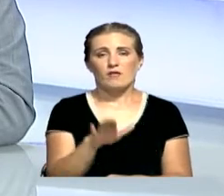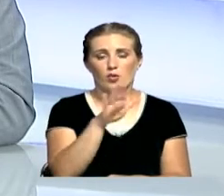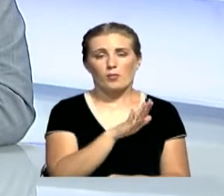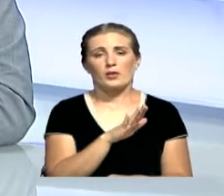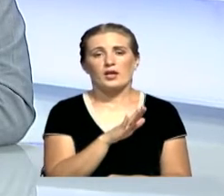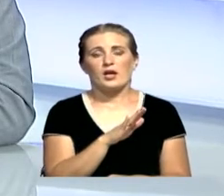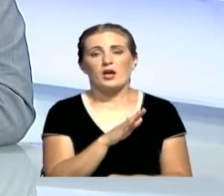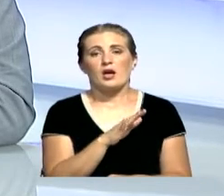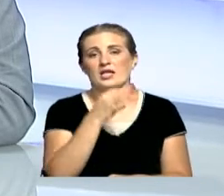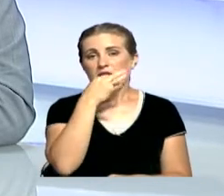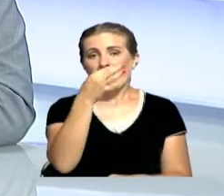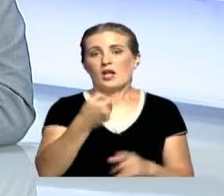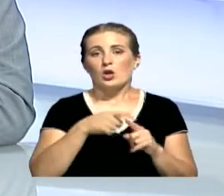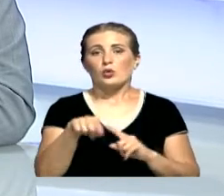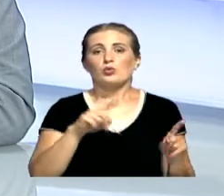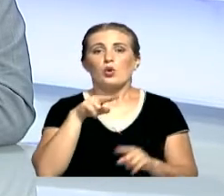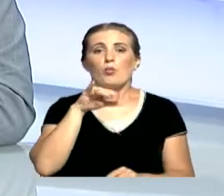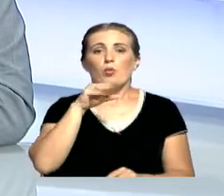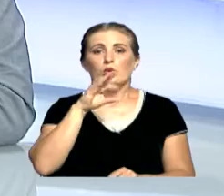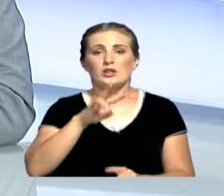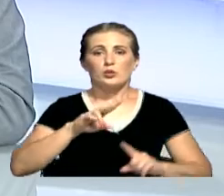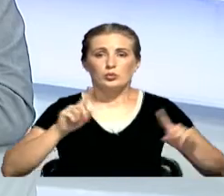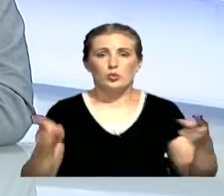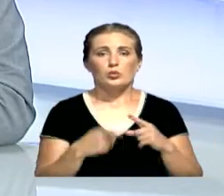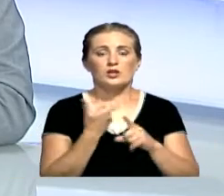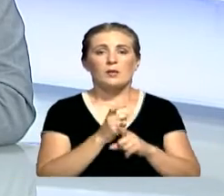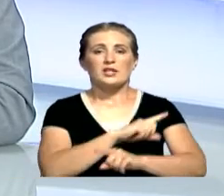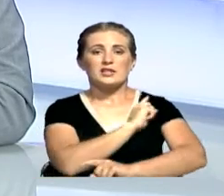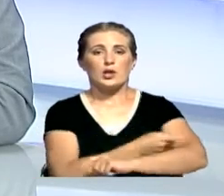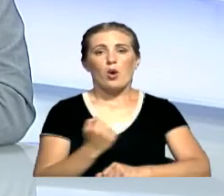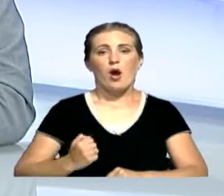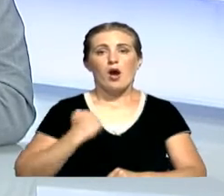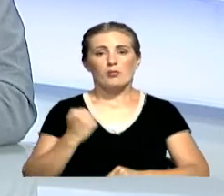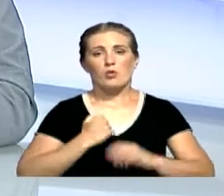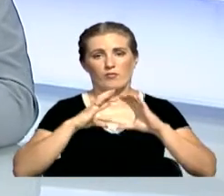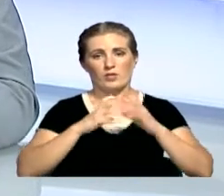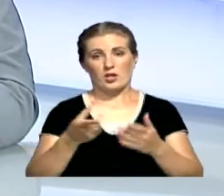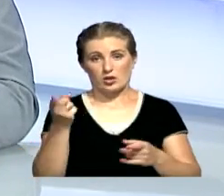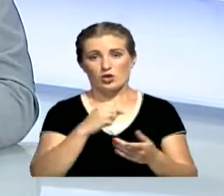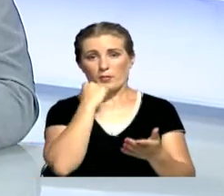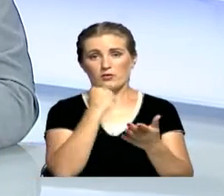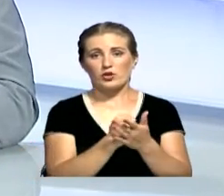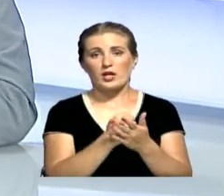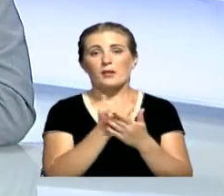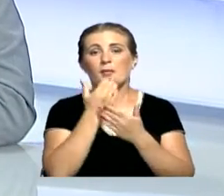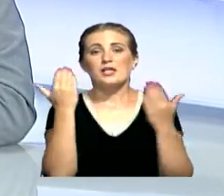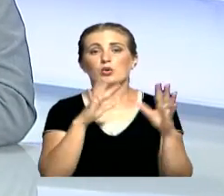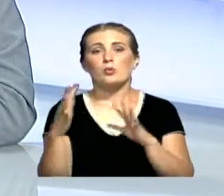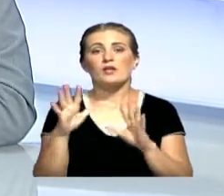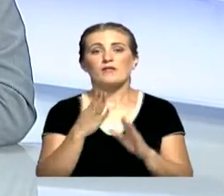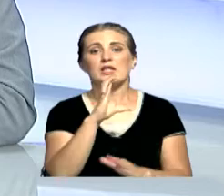заявил о том что путин создал самую сильную армию в мире подтверждение этому масса даже последние события в сирии